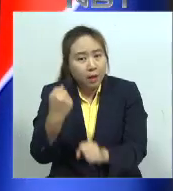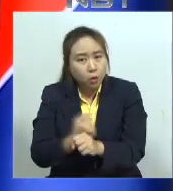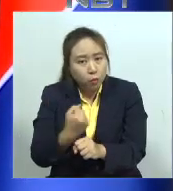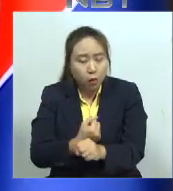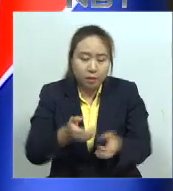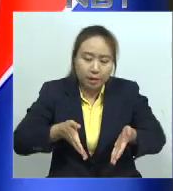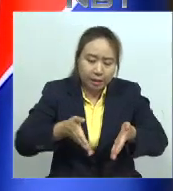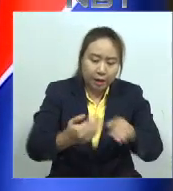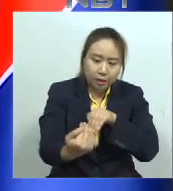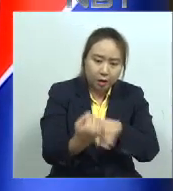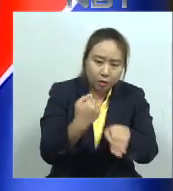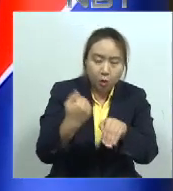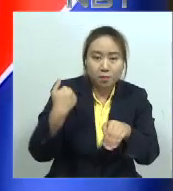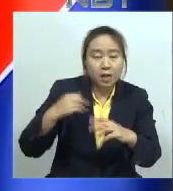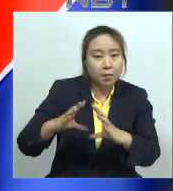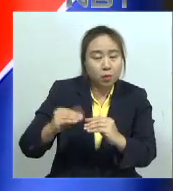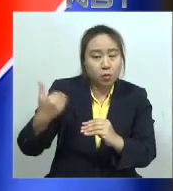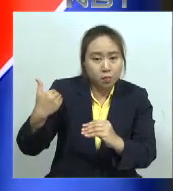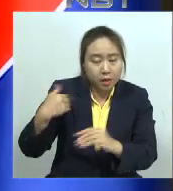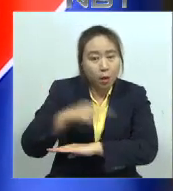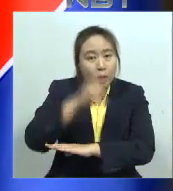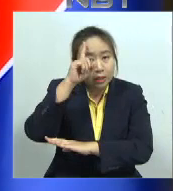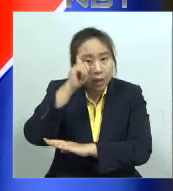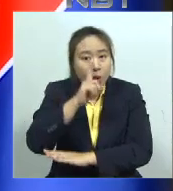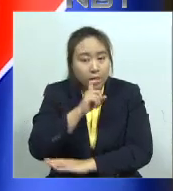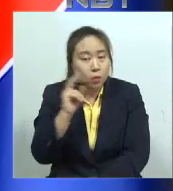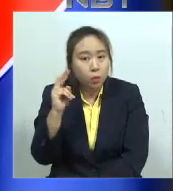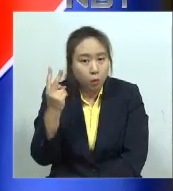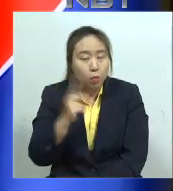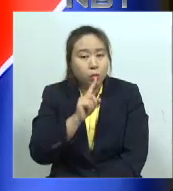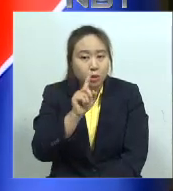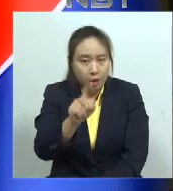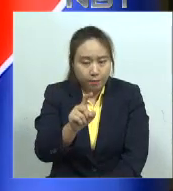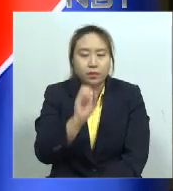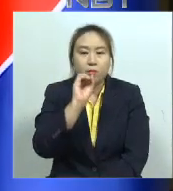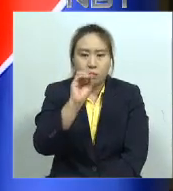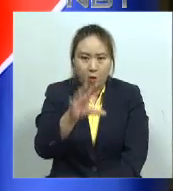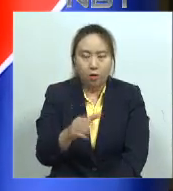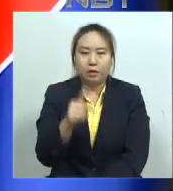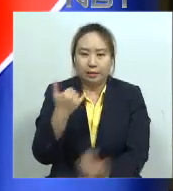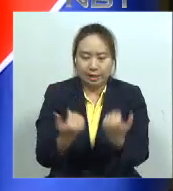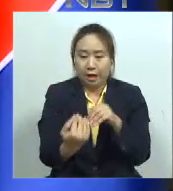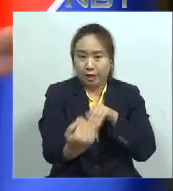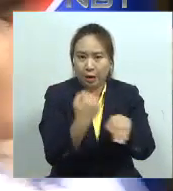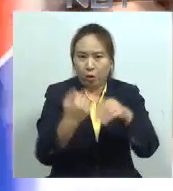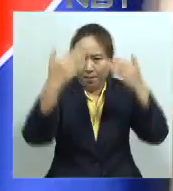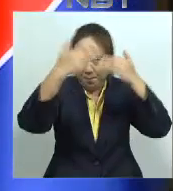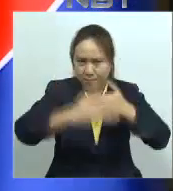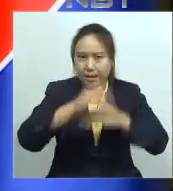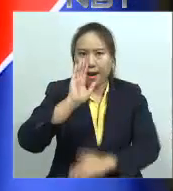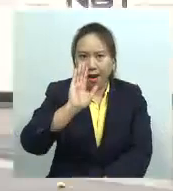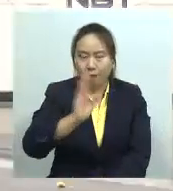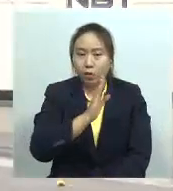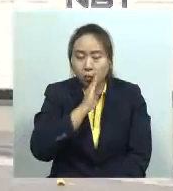การจราจรในช่วงที่มีการประชุมทั้งในวันเสาร์และวันอาทิตย์โดยกำชับว่าไม่ให้มีการปิดถนนหากมี